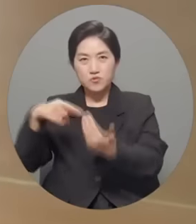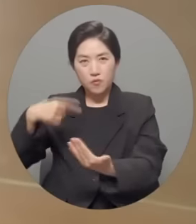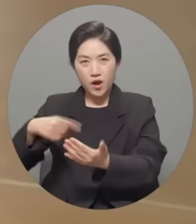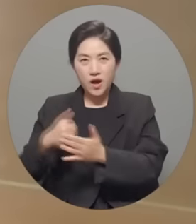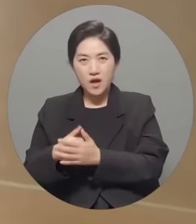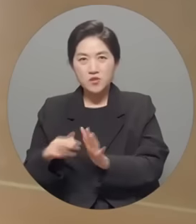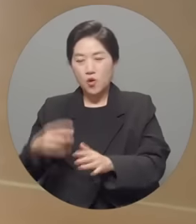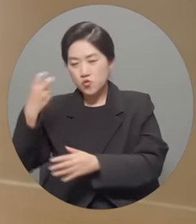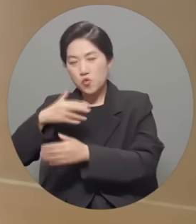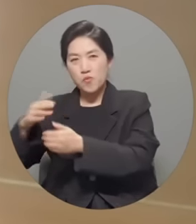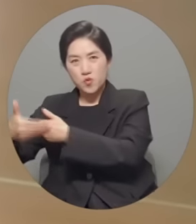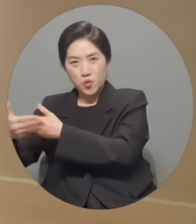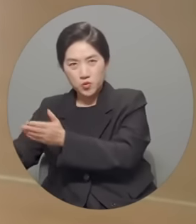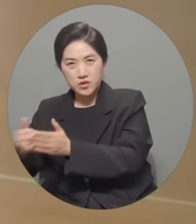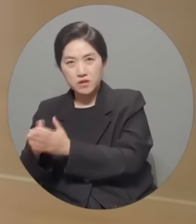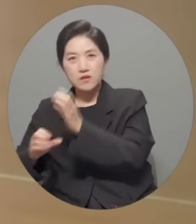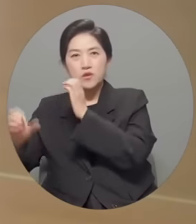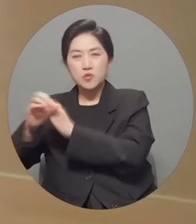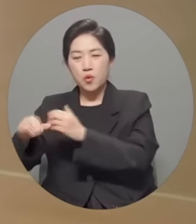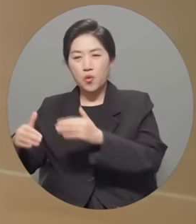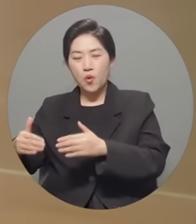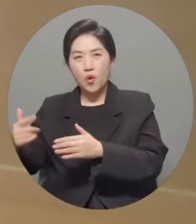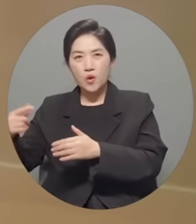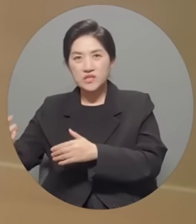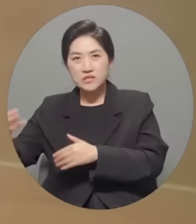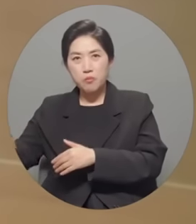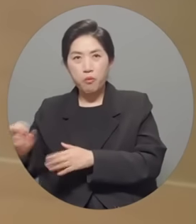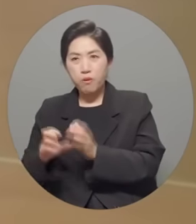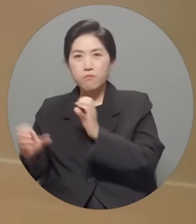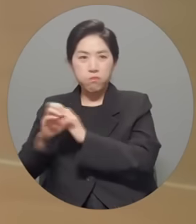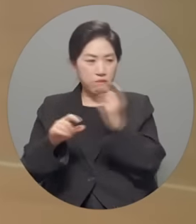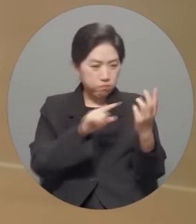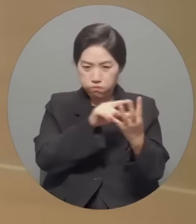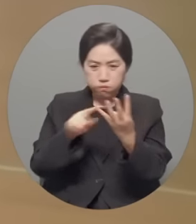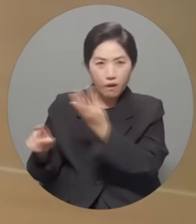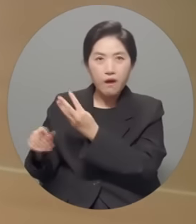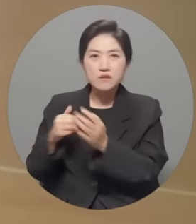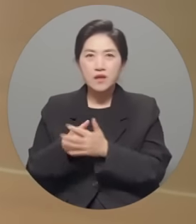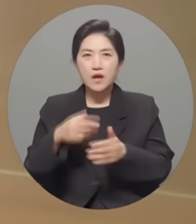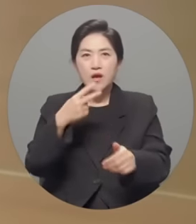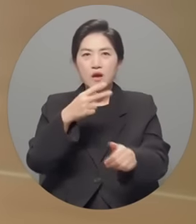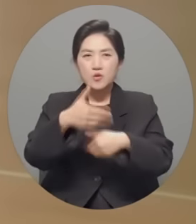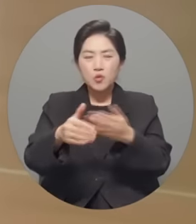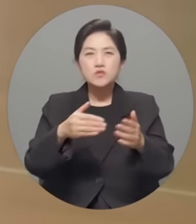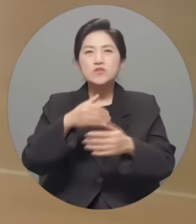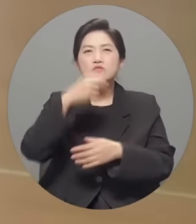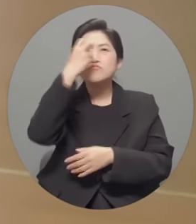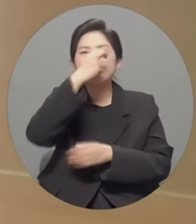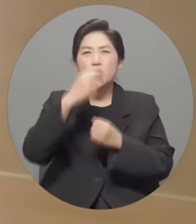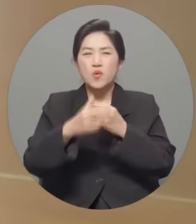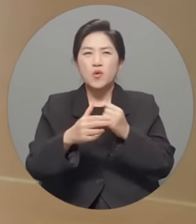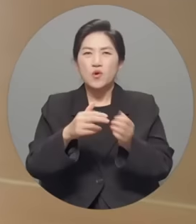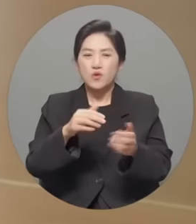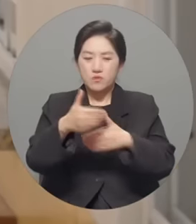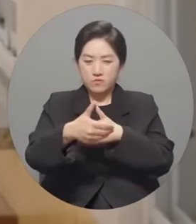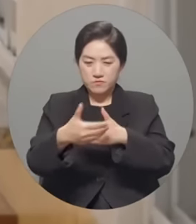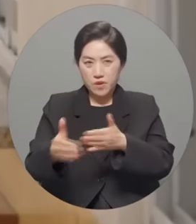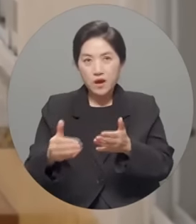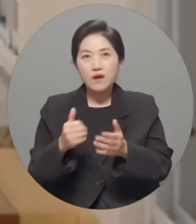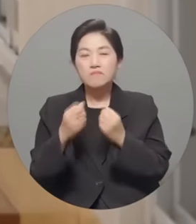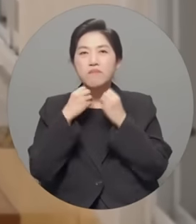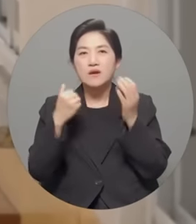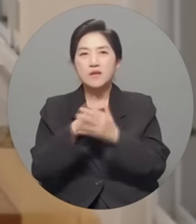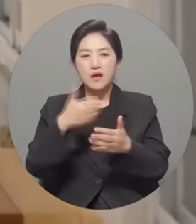교실에 갑자기 늘봄 학교까지 추가되면서 교실 부족으로 학생들이 이곳 저곳을 헤매게 된 겁니다.